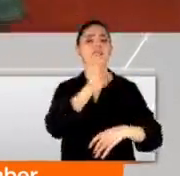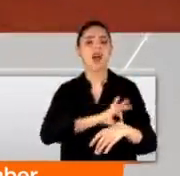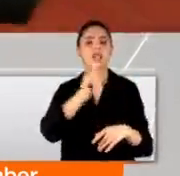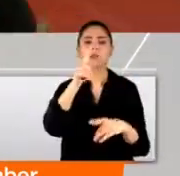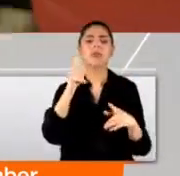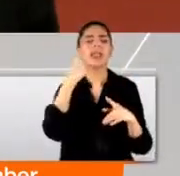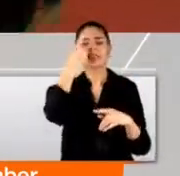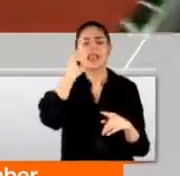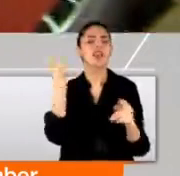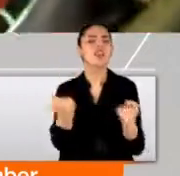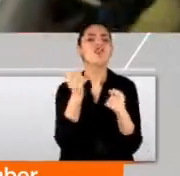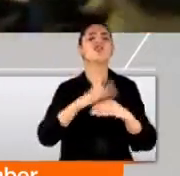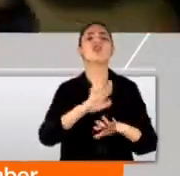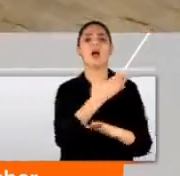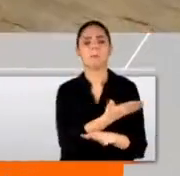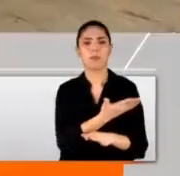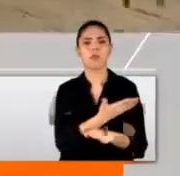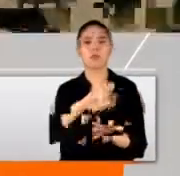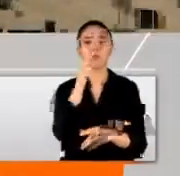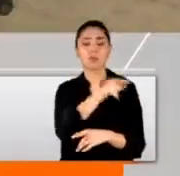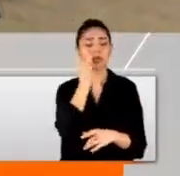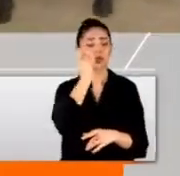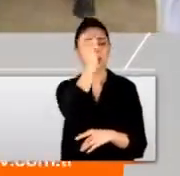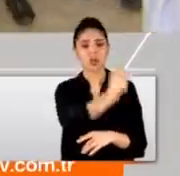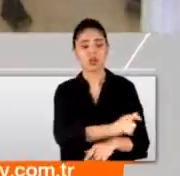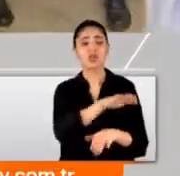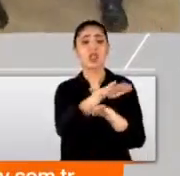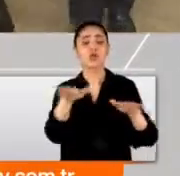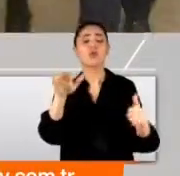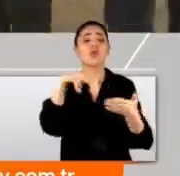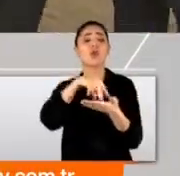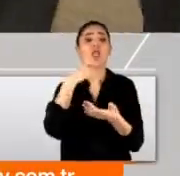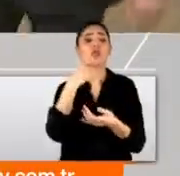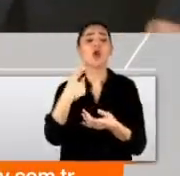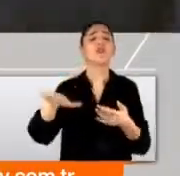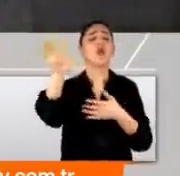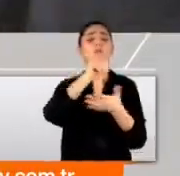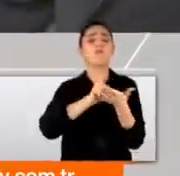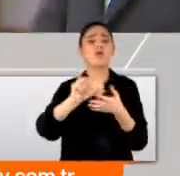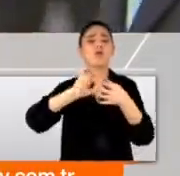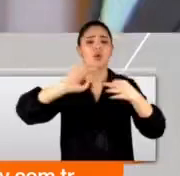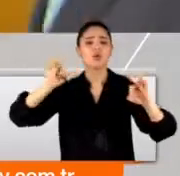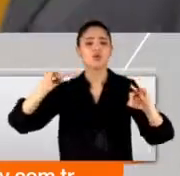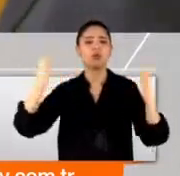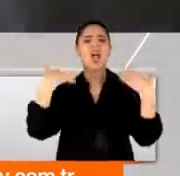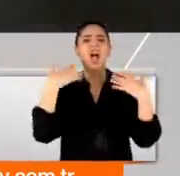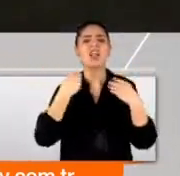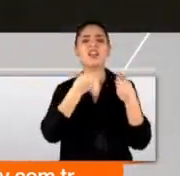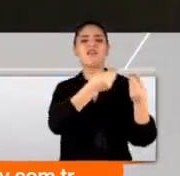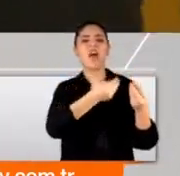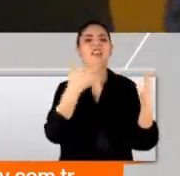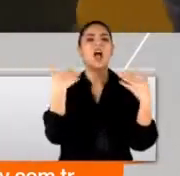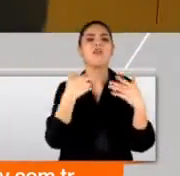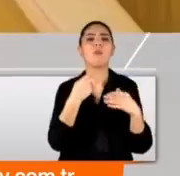bir işe omuz vermemiş birisi. Bu kişinin kürsüde ettiği her laf Allah'ın verdiği havayı